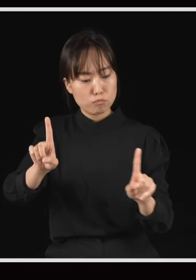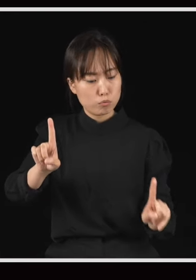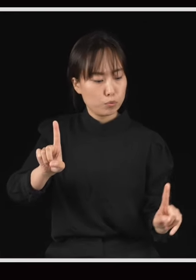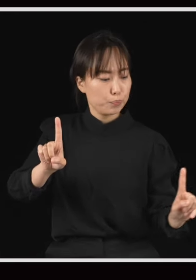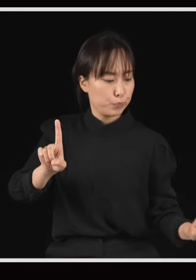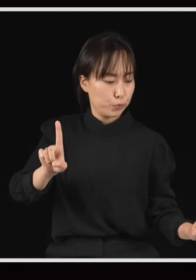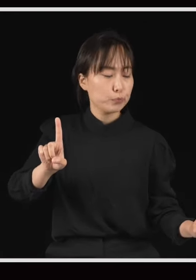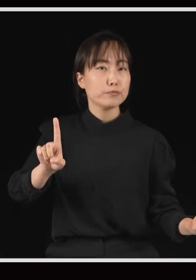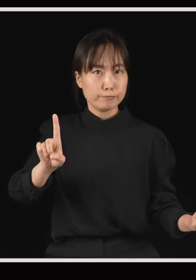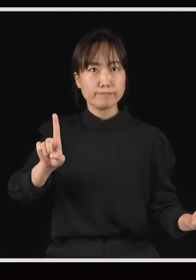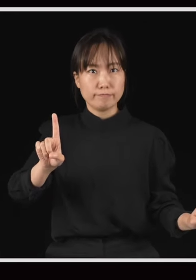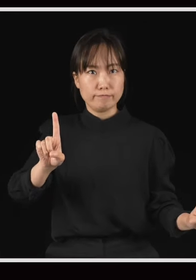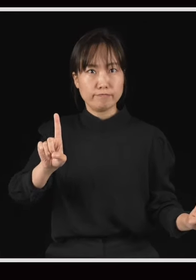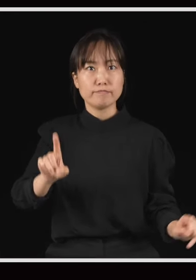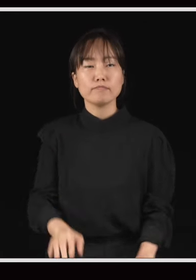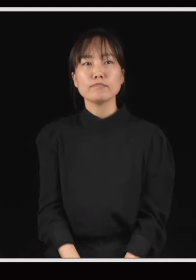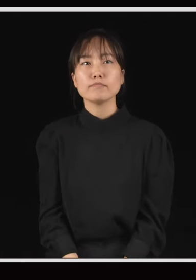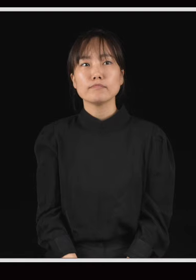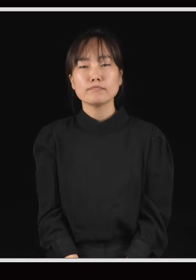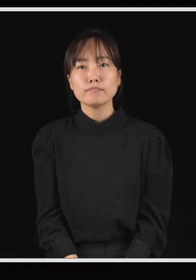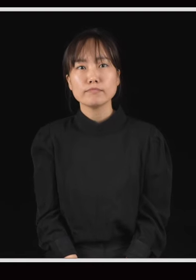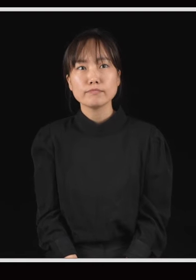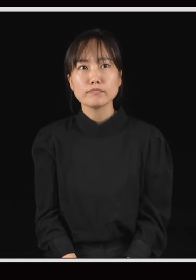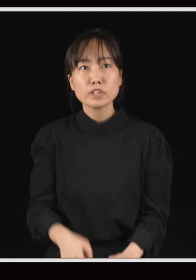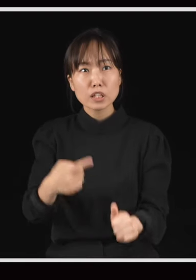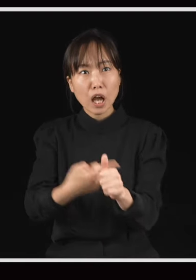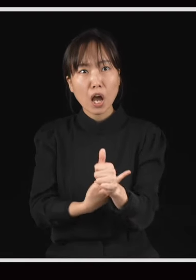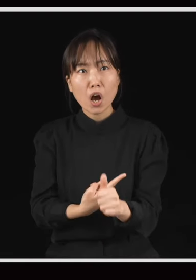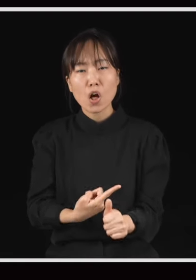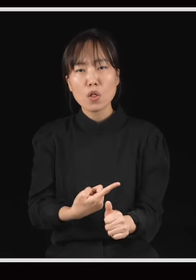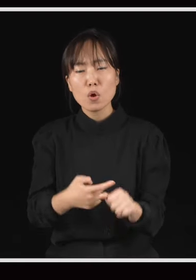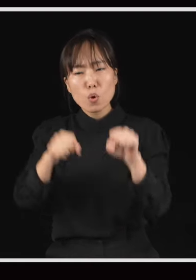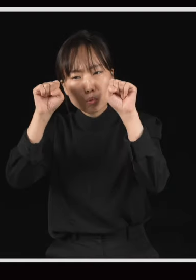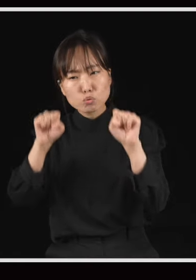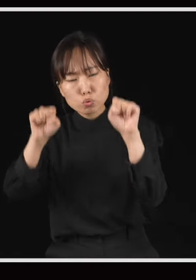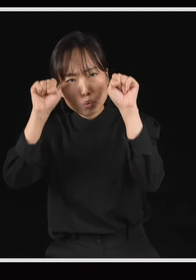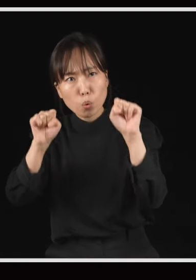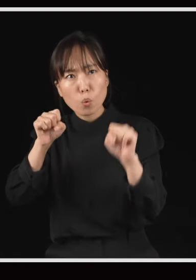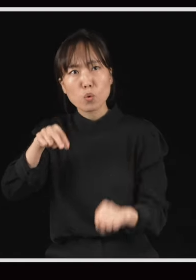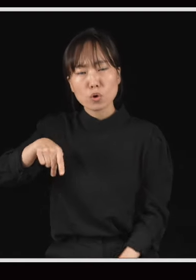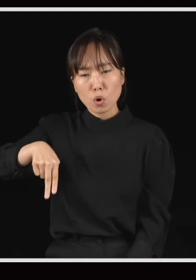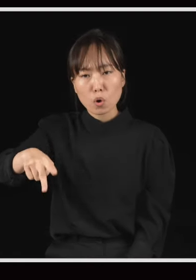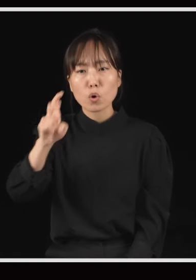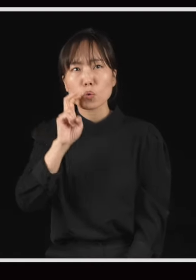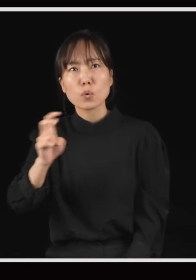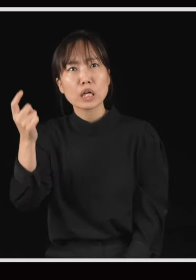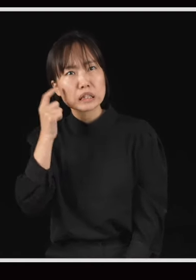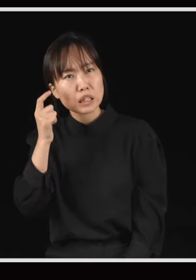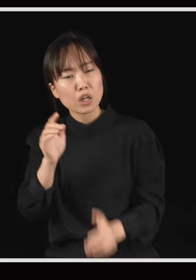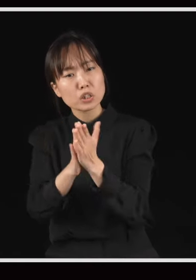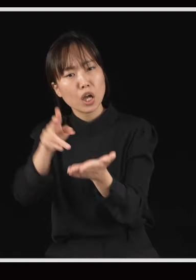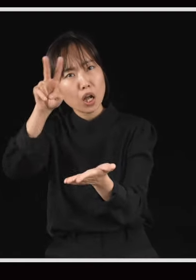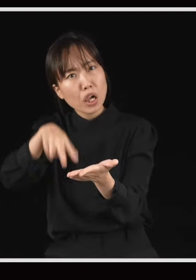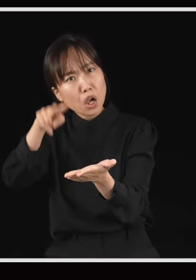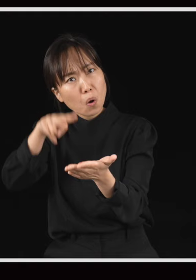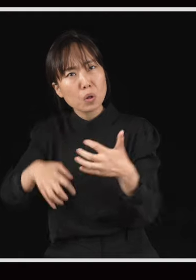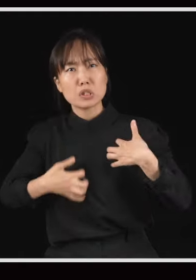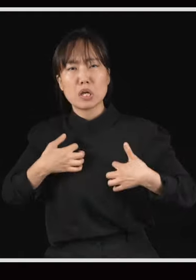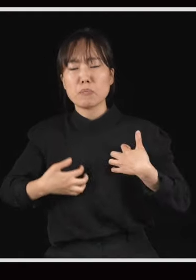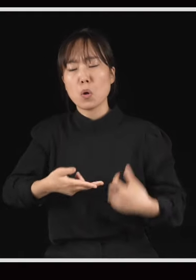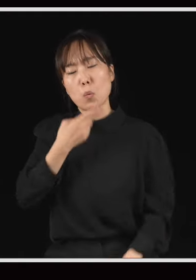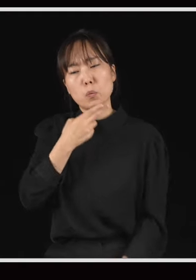줄어듭니다. 다 뭐 반토막이 납니다. 이렇게 되게 되면 운동 산책이나 음악 독서나 이런 것들은 재미가 없어서 할